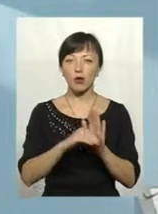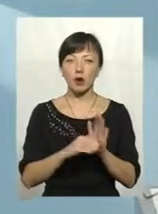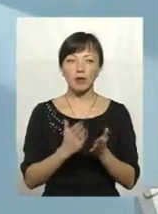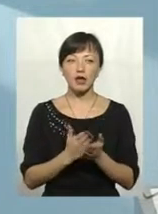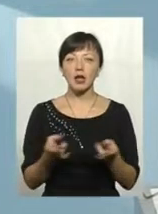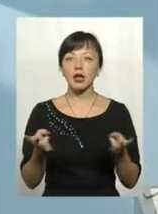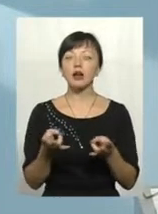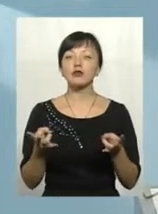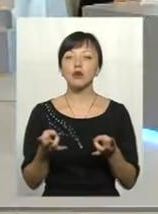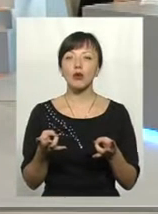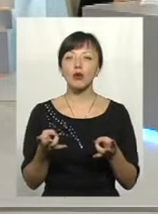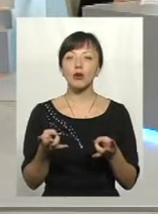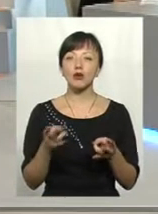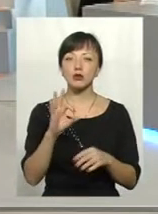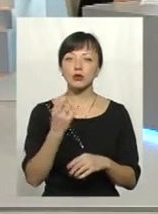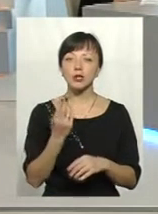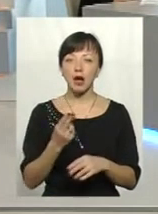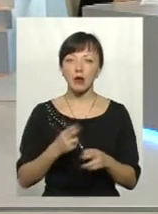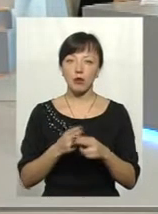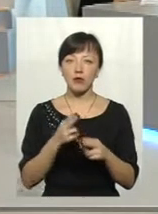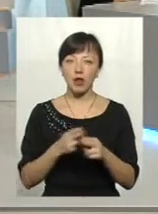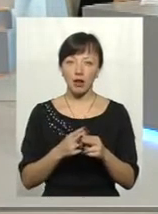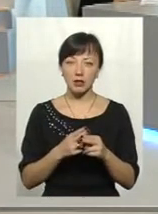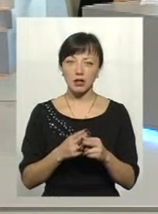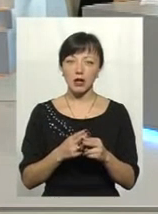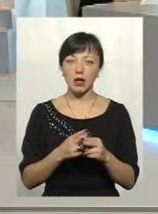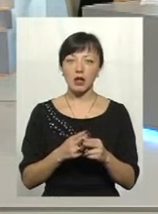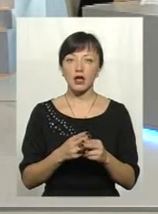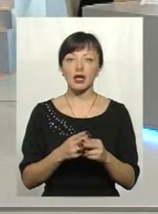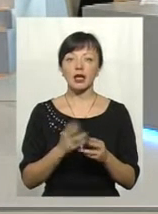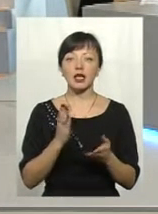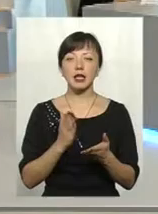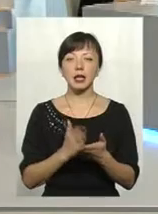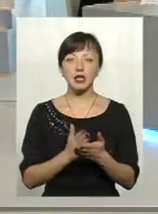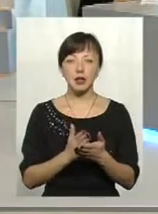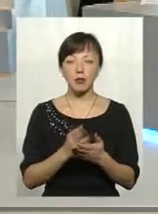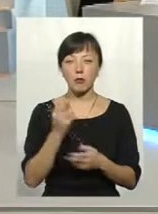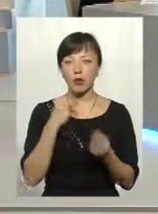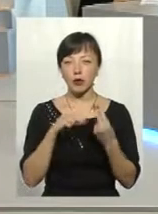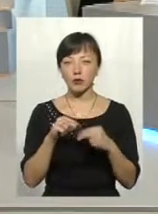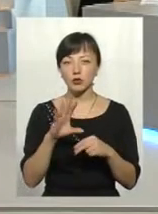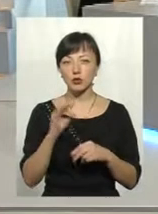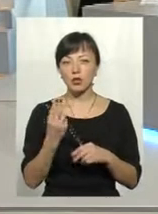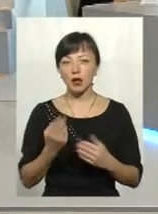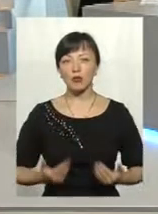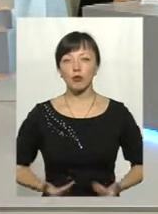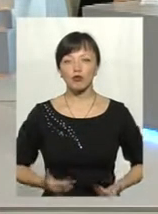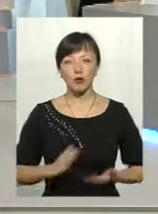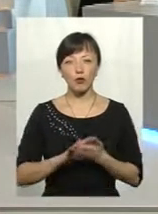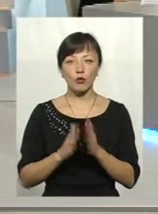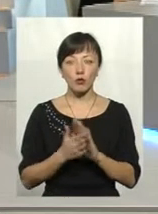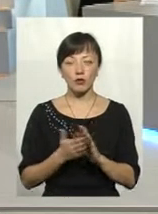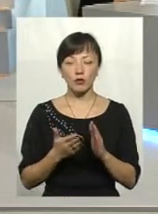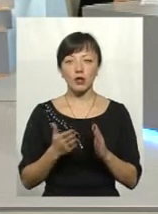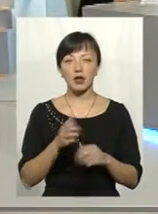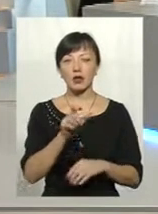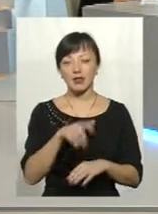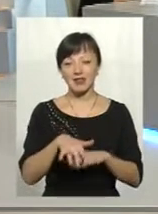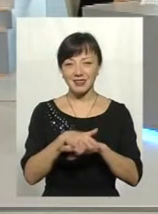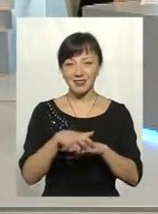чого, наприклад, соціальна профілактика, з метою якої? Це є поліпшення соціально-побутових умов життя